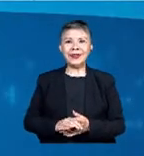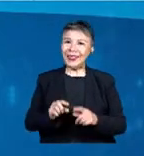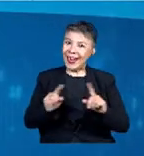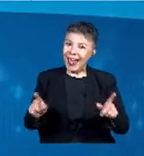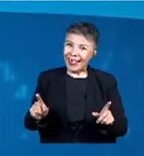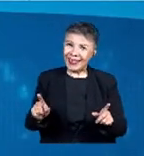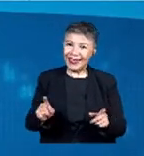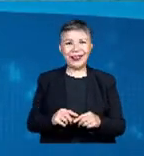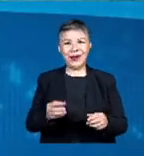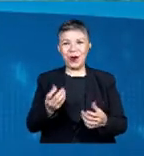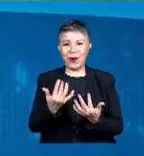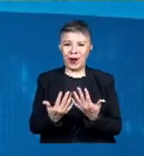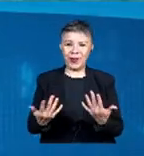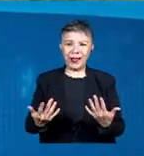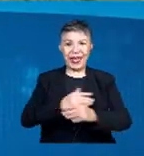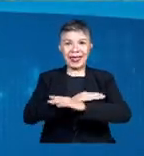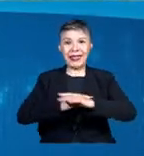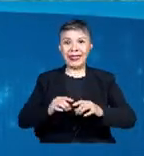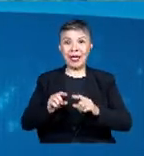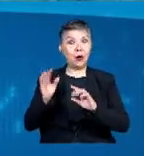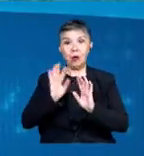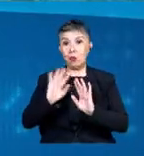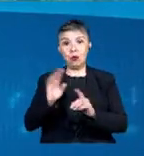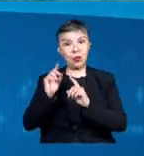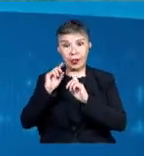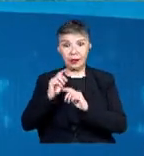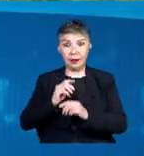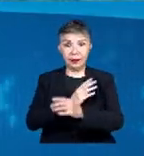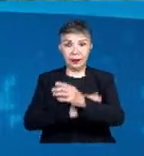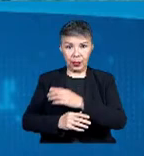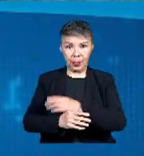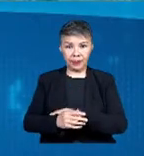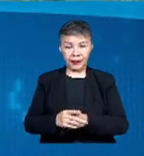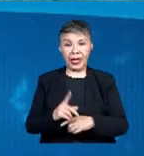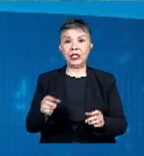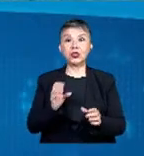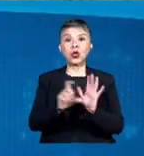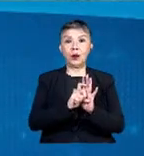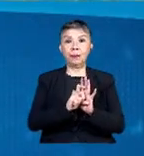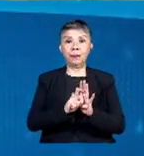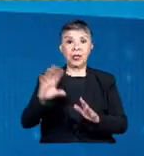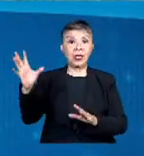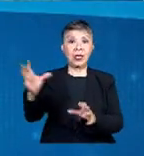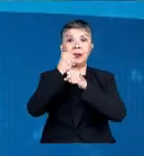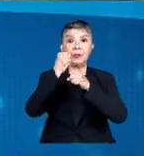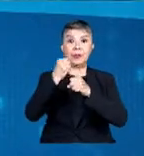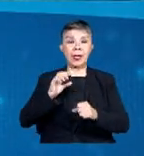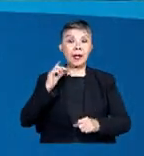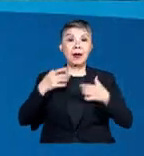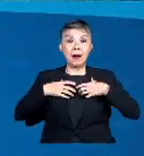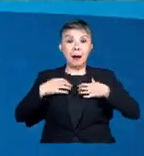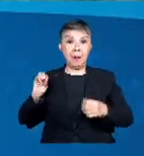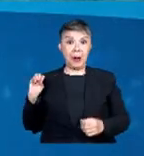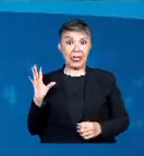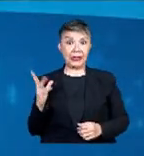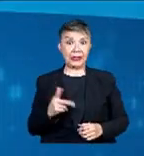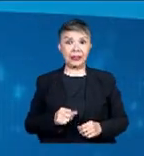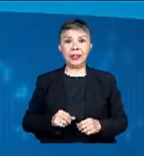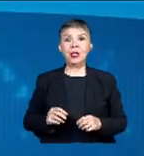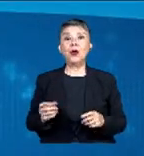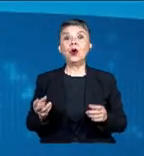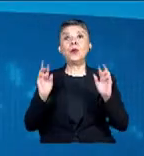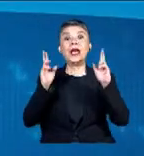inilah jalan untuk menjadi atlet. Sebagai contoh, yang peraih medali emas kemarin, di Paralimpiade